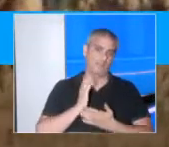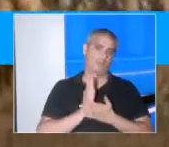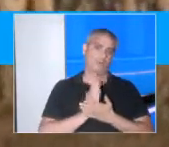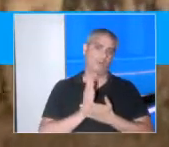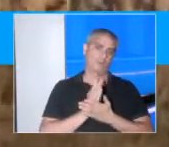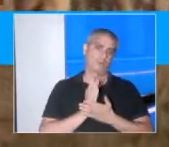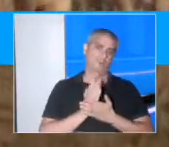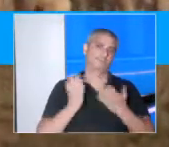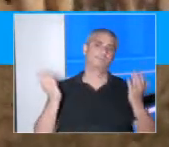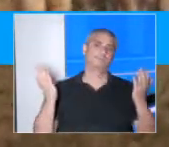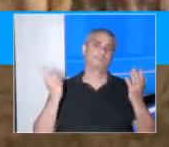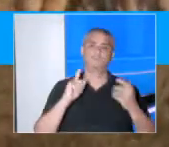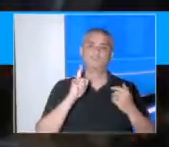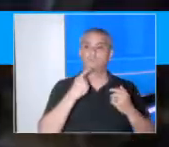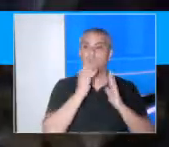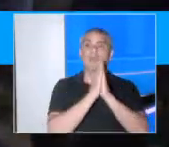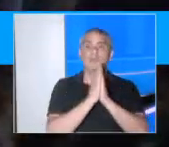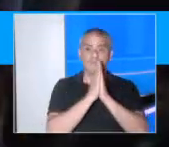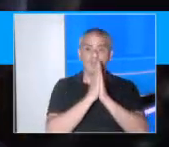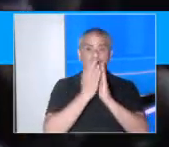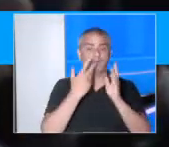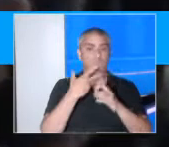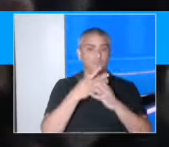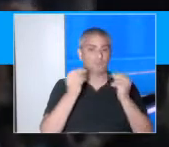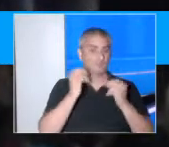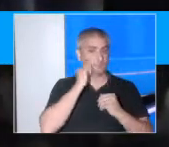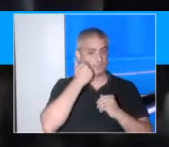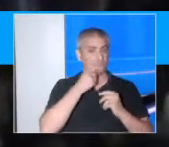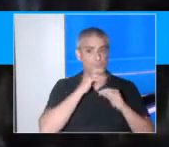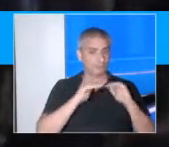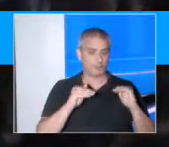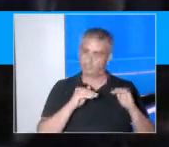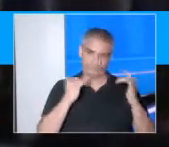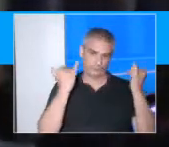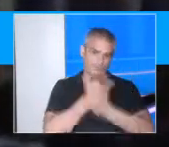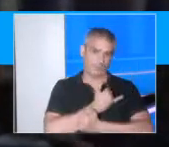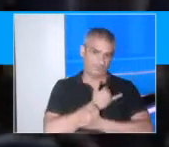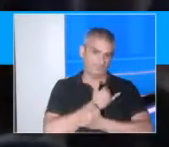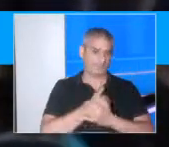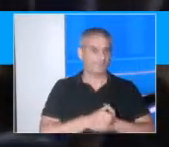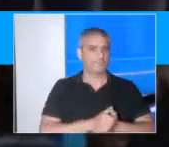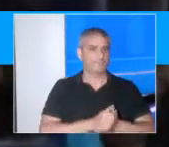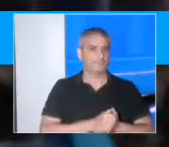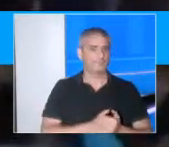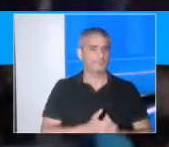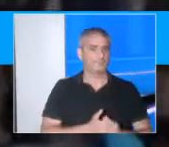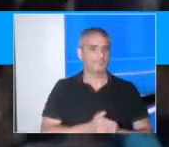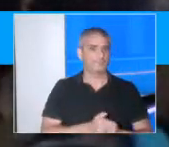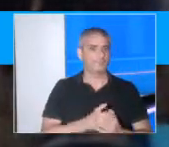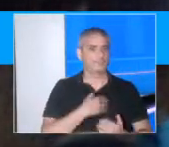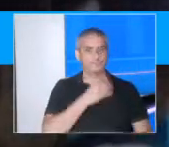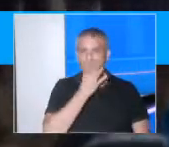מוכן. אבל מי שתולה תקוות שתחלופי ומה ומחר יהיה שקט, אז טועה. אמיר, אני רוצה